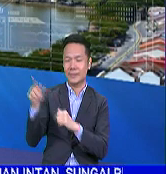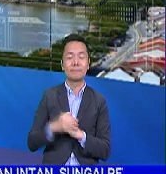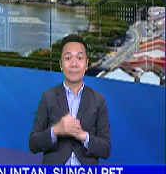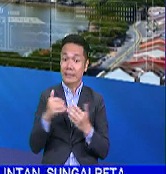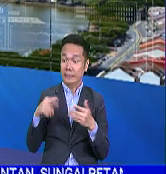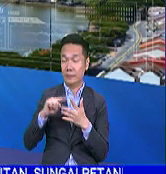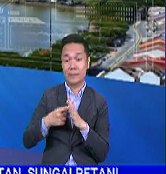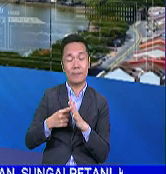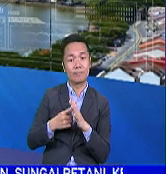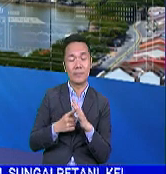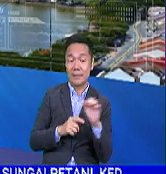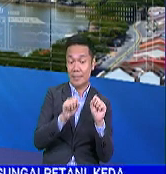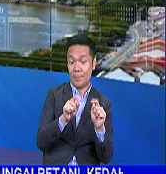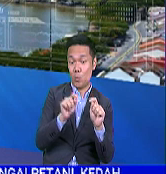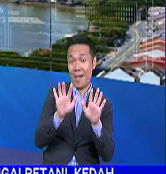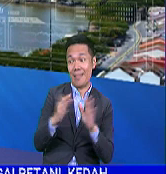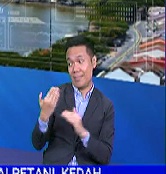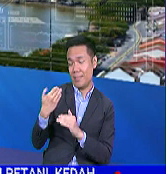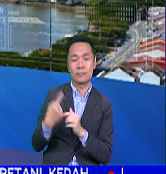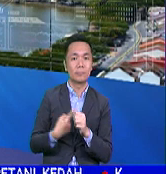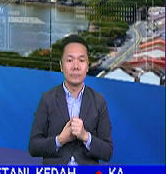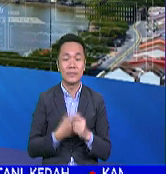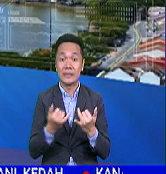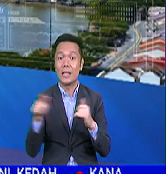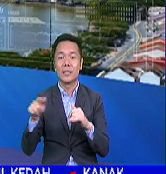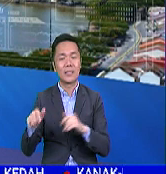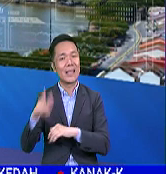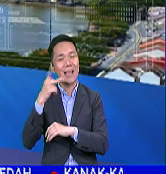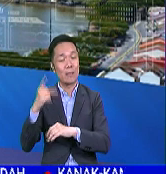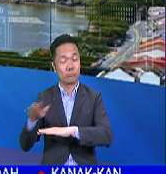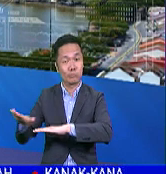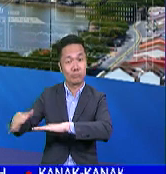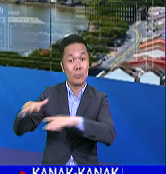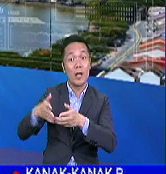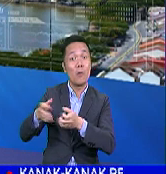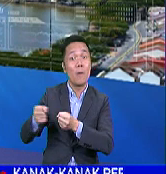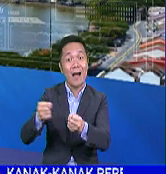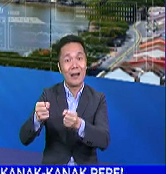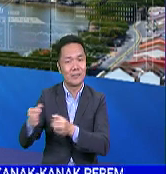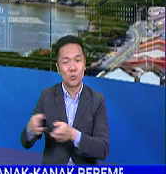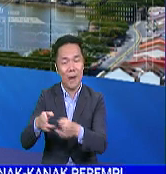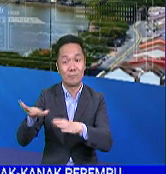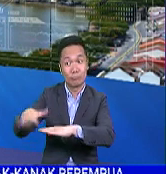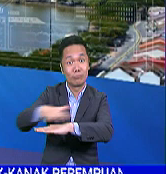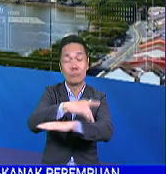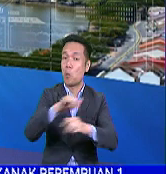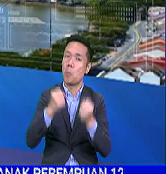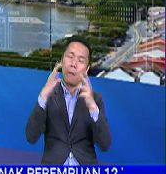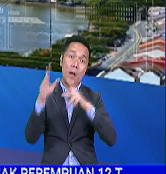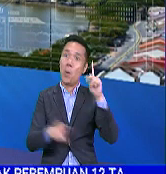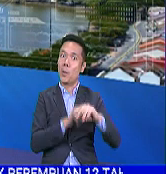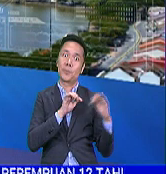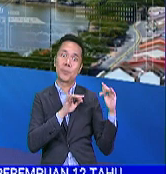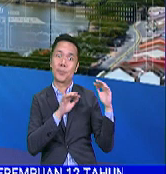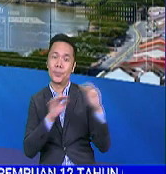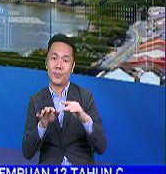berlangsung selama dua hari pada Sabtu dan Ahad lalu di Waterfront Belaga mendapat reaksi positif daripada masyarakat serta ketua